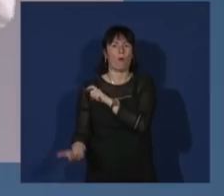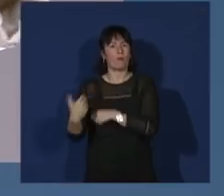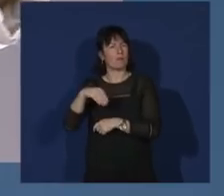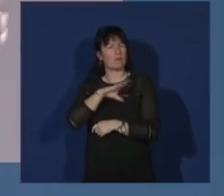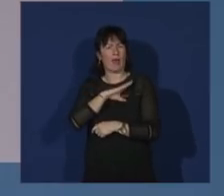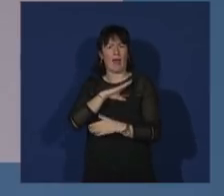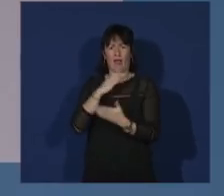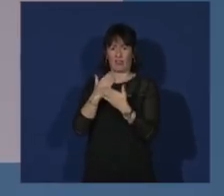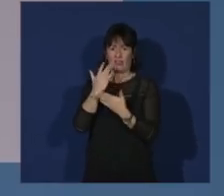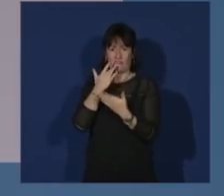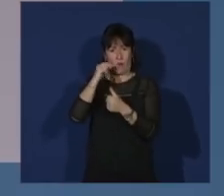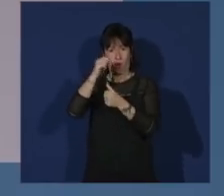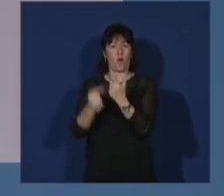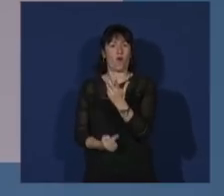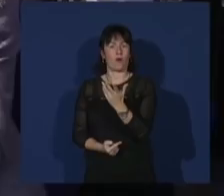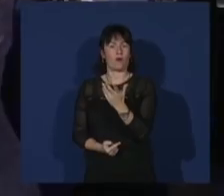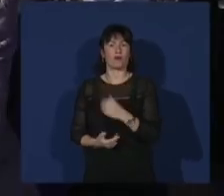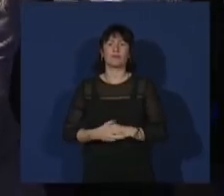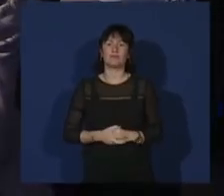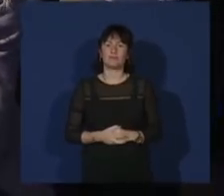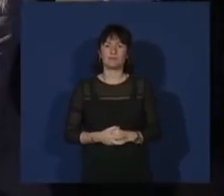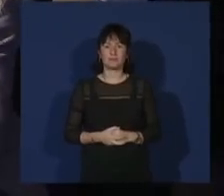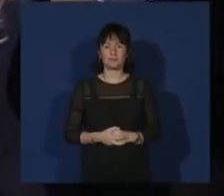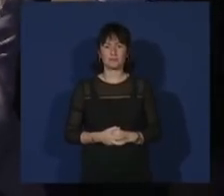faillite des partis politiques tels qu'ils sont aujourd'hui.